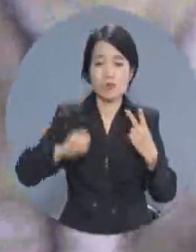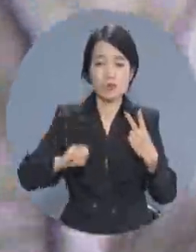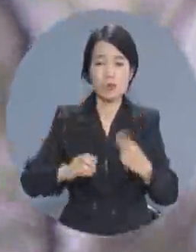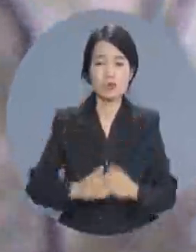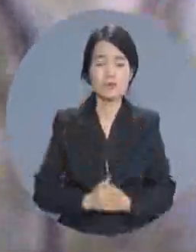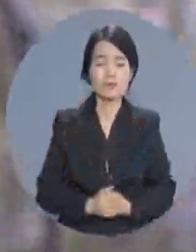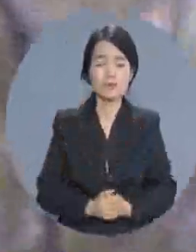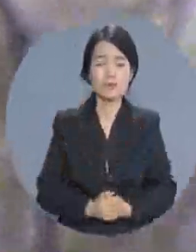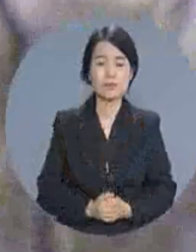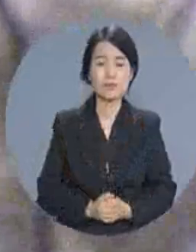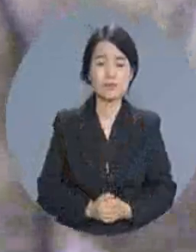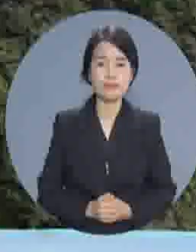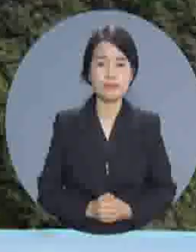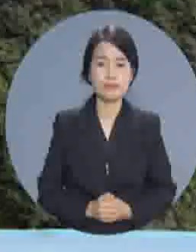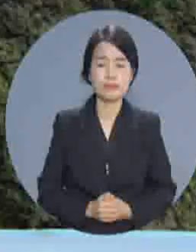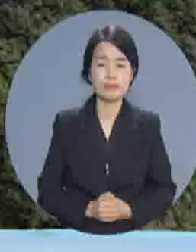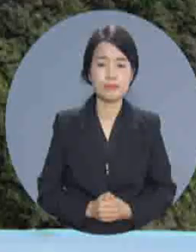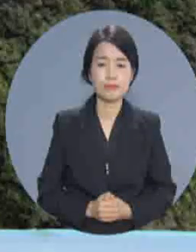82.5%입니다.